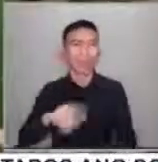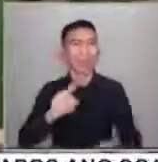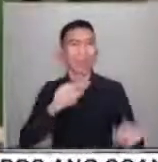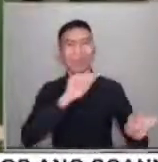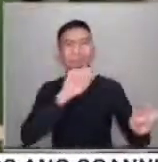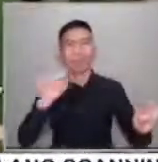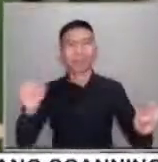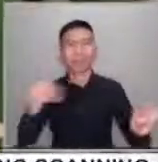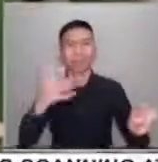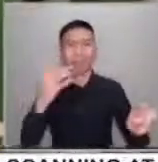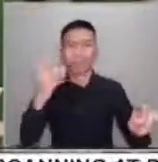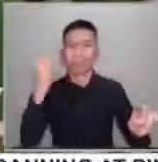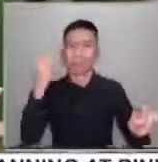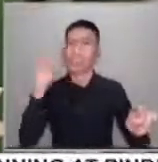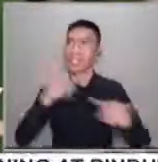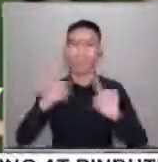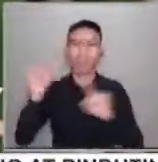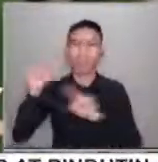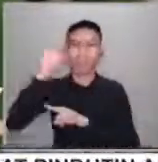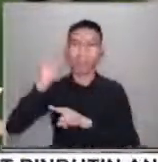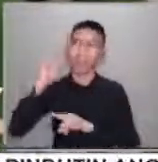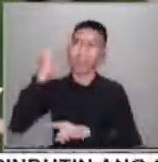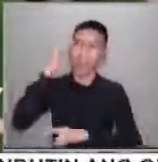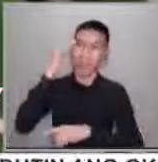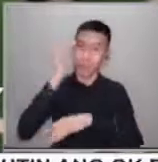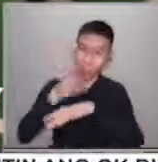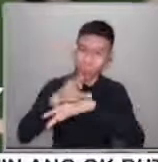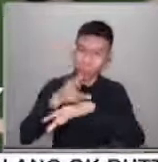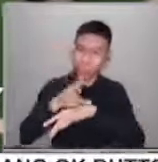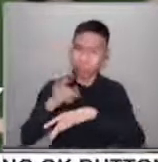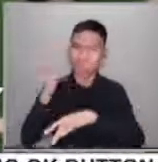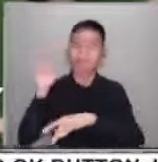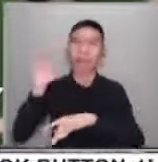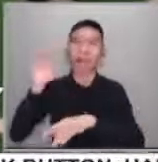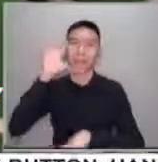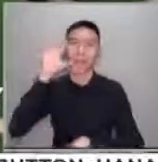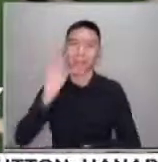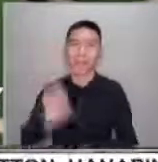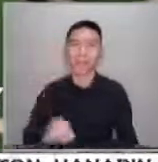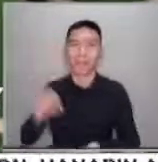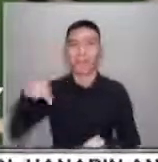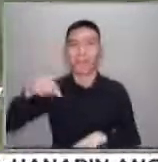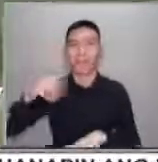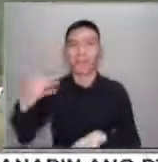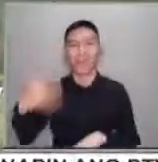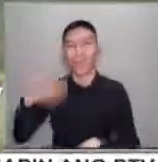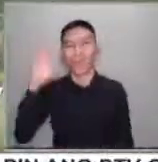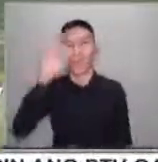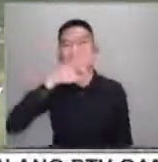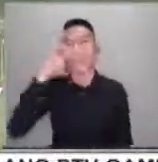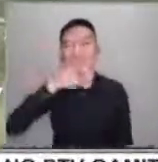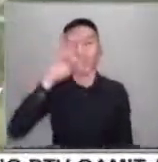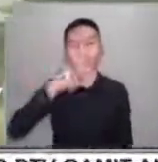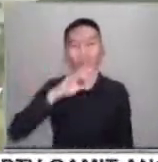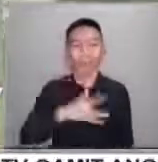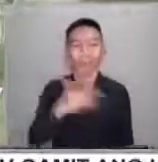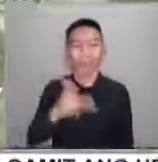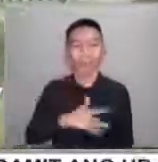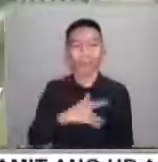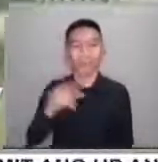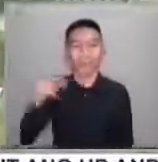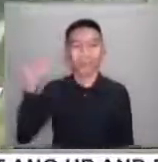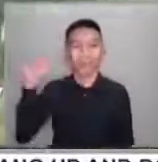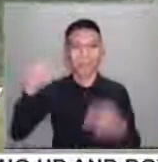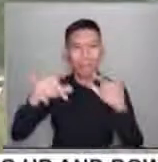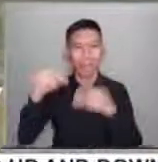ba yan or ano, kakaiba siya. So maganda yung parang pagka-Pinoy na airport. Dahil sa nakapalibot din na bundok,